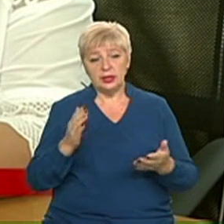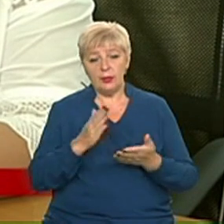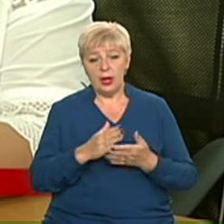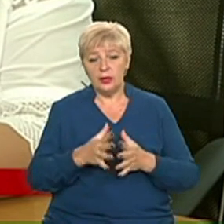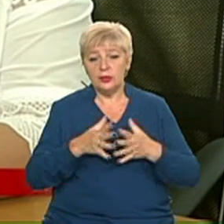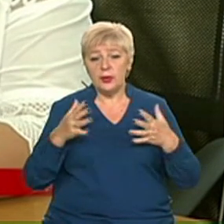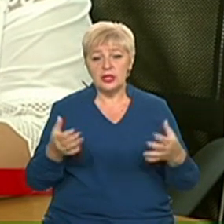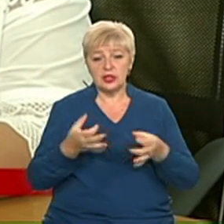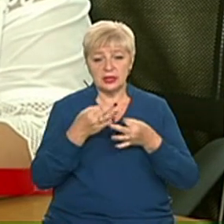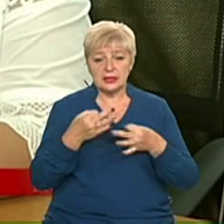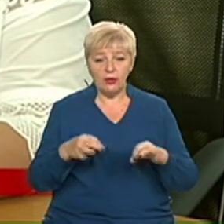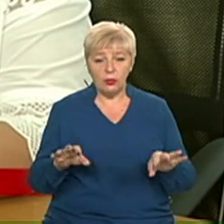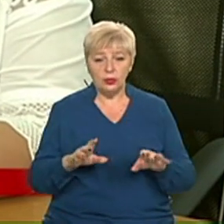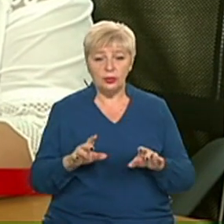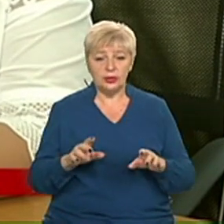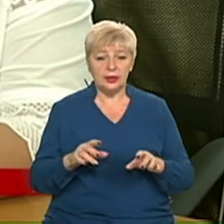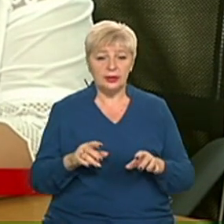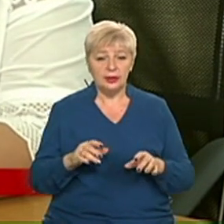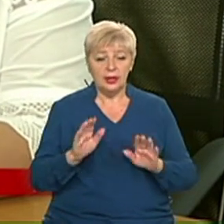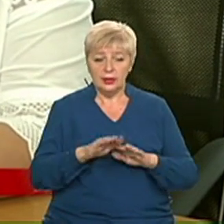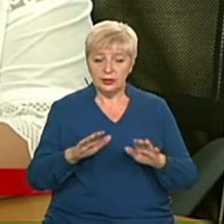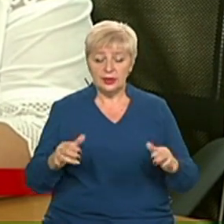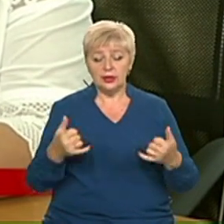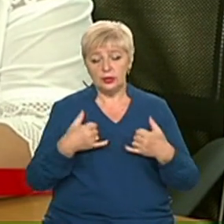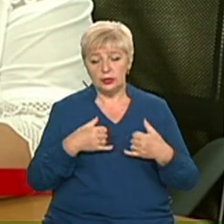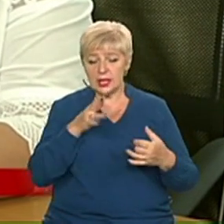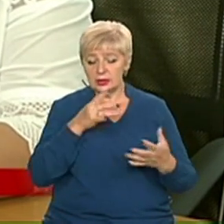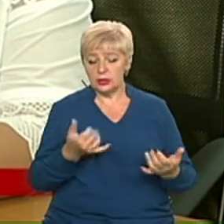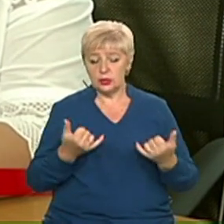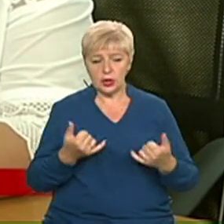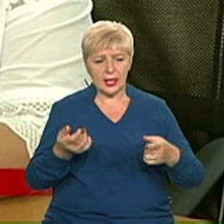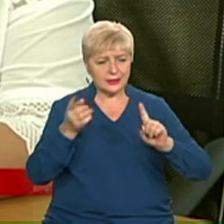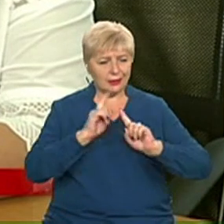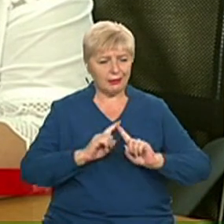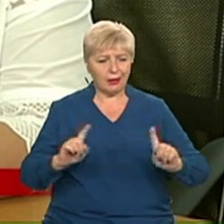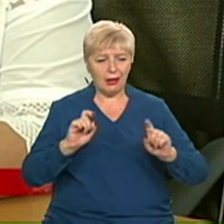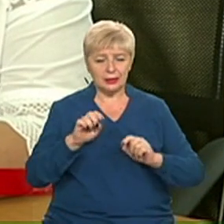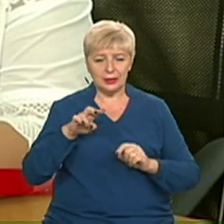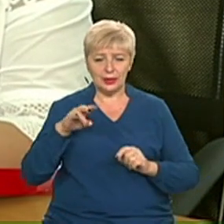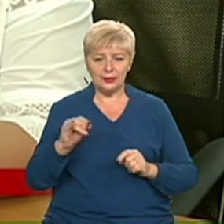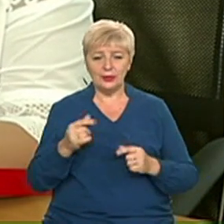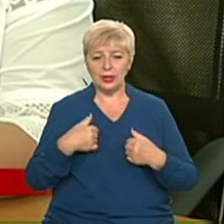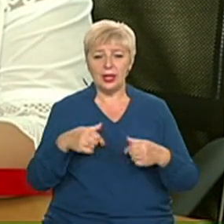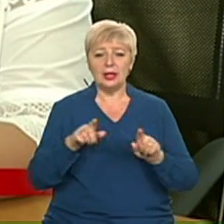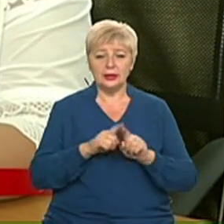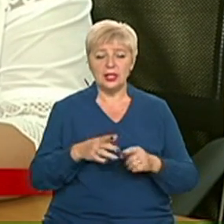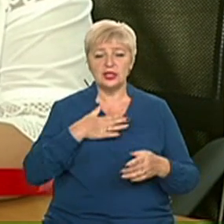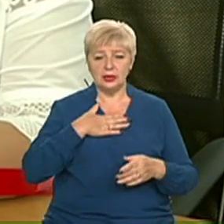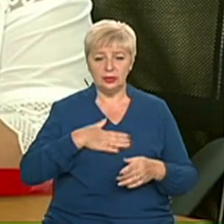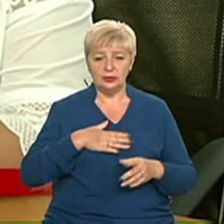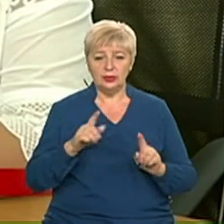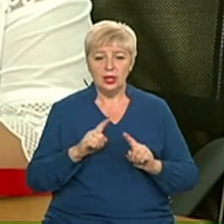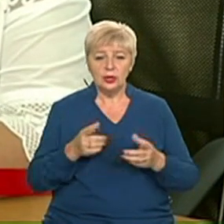права вибору в тому, в чому їм вдягтися. Вони у нас сучасні, креативні, тому я теж задоволена, що тепер